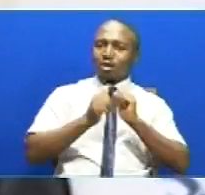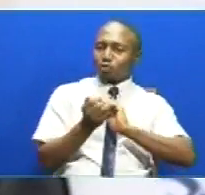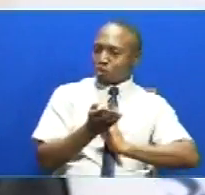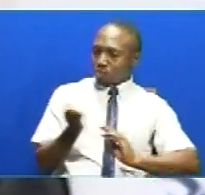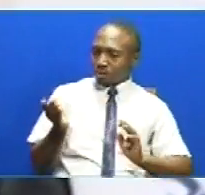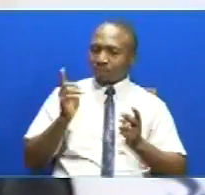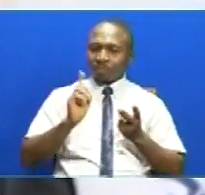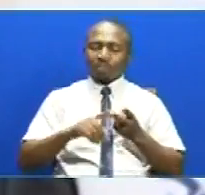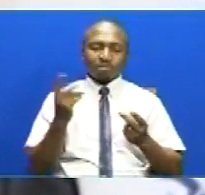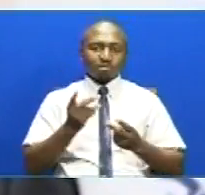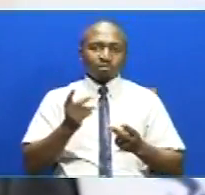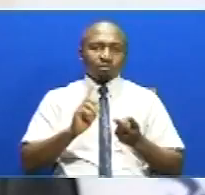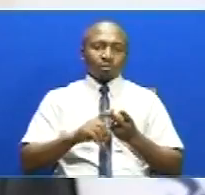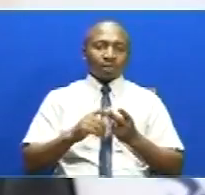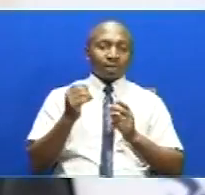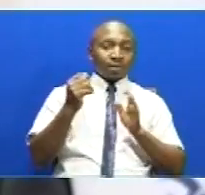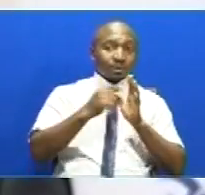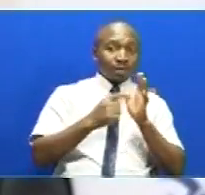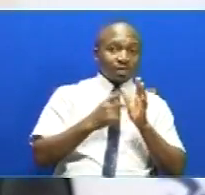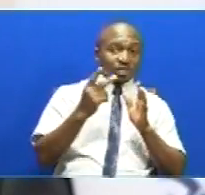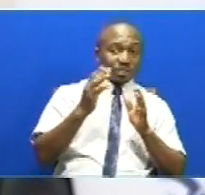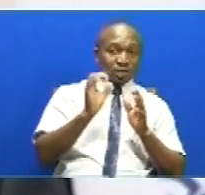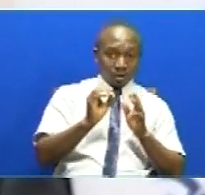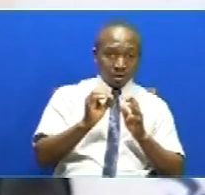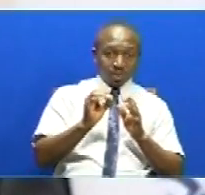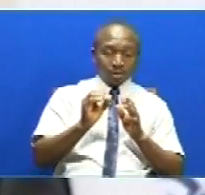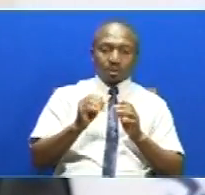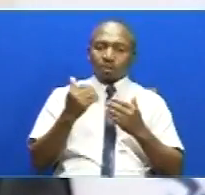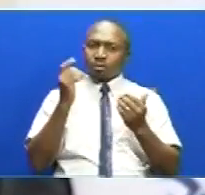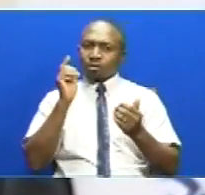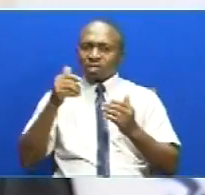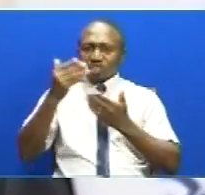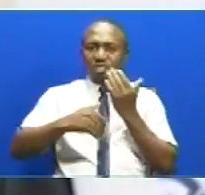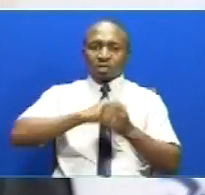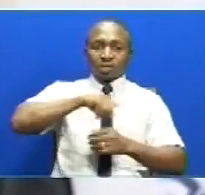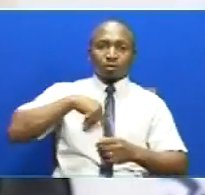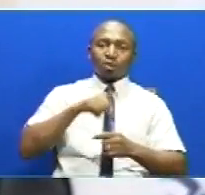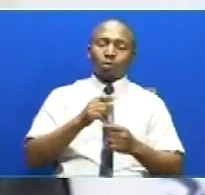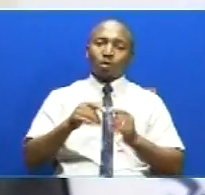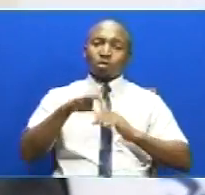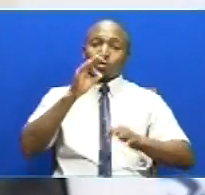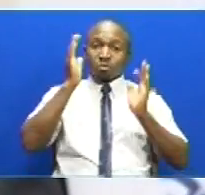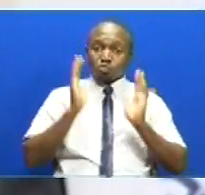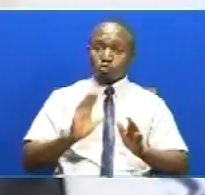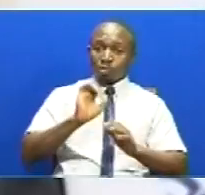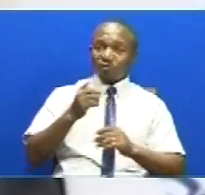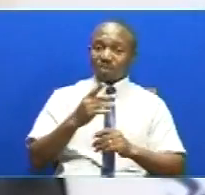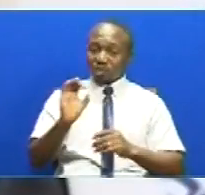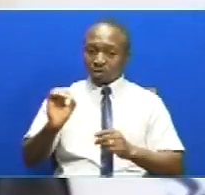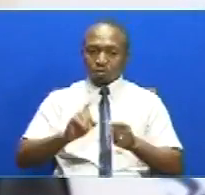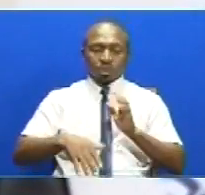Aidha, Oktoba 2020 nchi yetu itakuwa na uchaguzi mkuu utakaowachagua viongozi wa ngazi ya